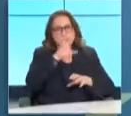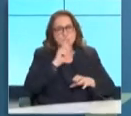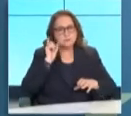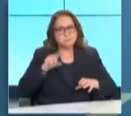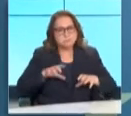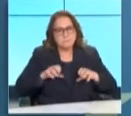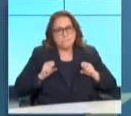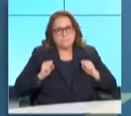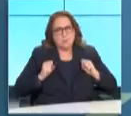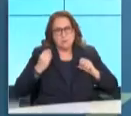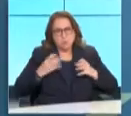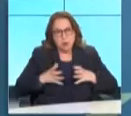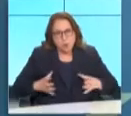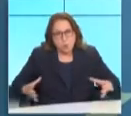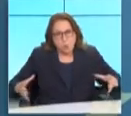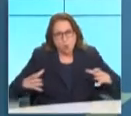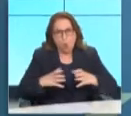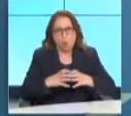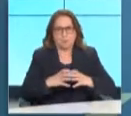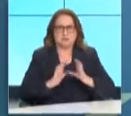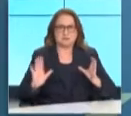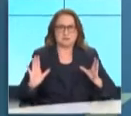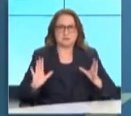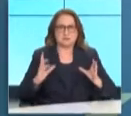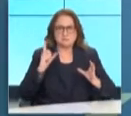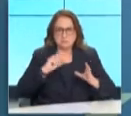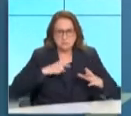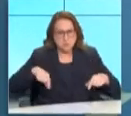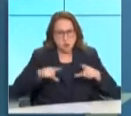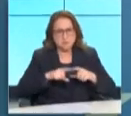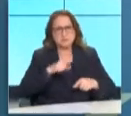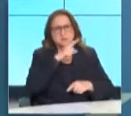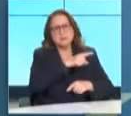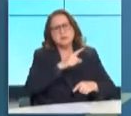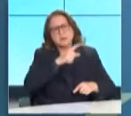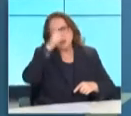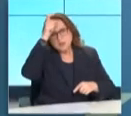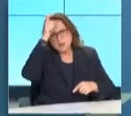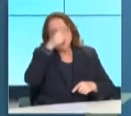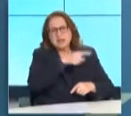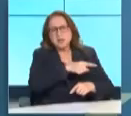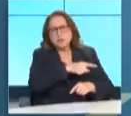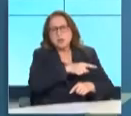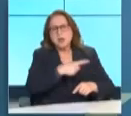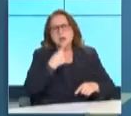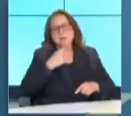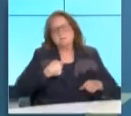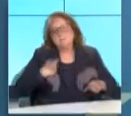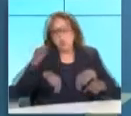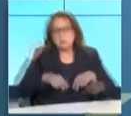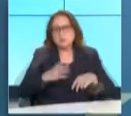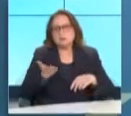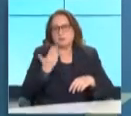στη Μαριούπολη, τονίζοντας πως προσκάλεσε τον Ουκρανό πρόεδρο Ζελένσκι να μιλήσει στο ελληνικό